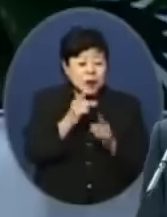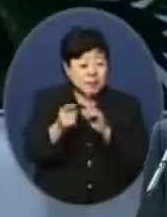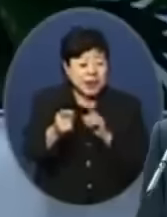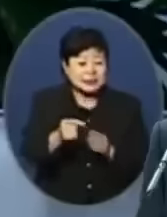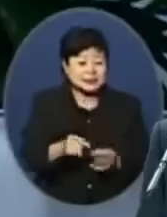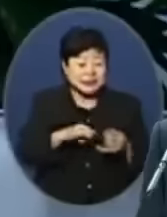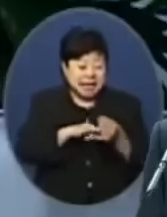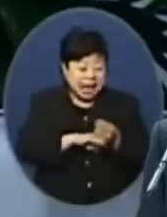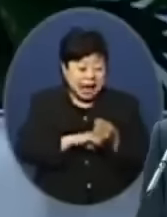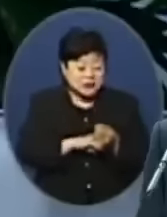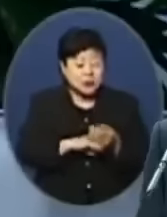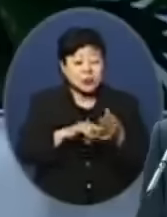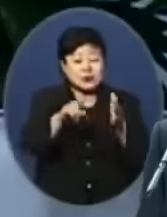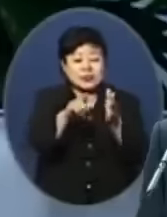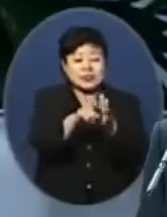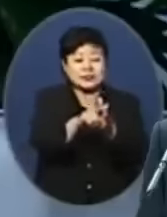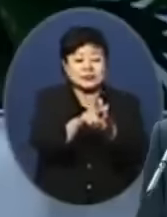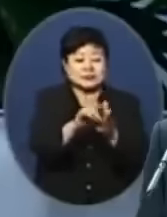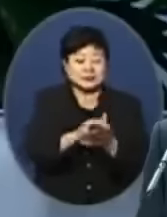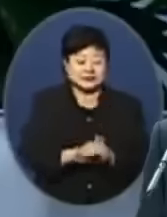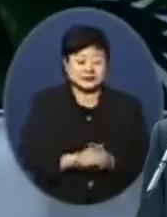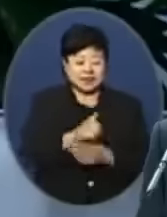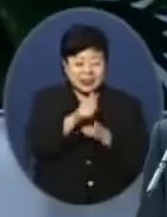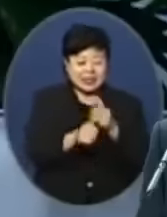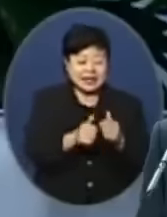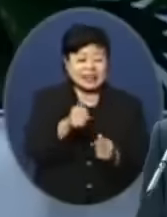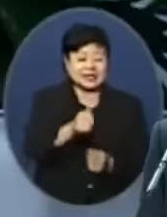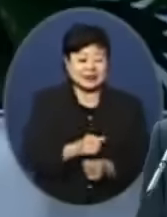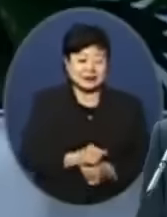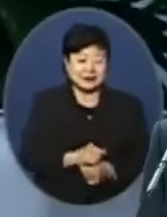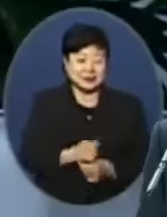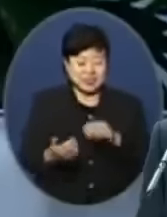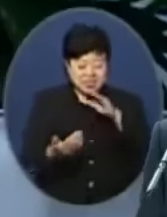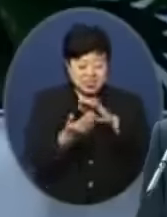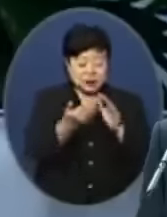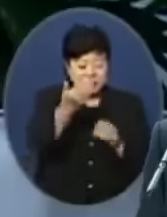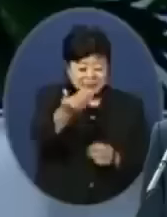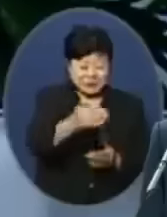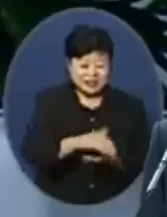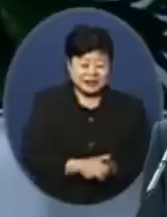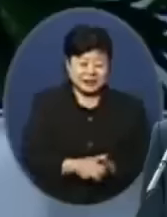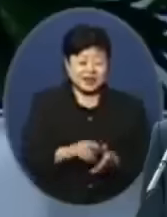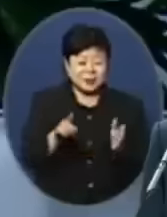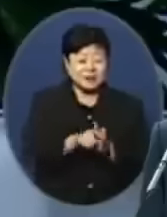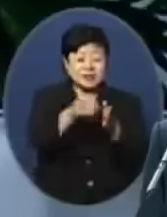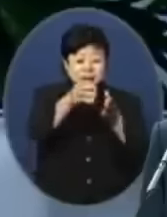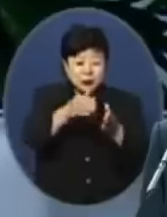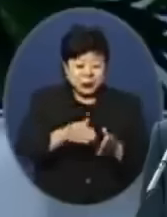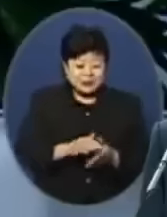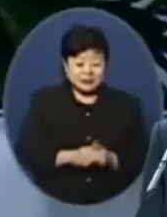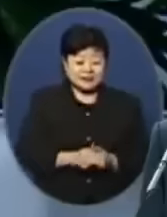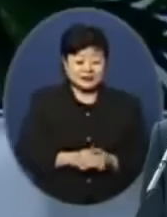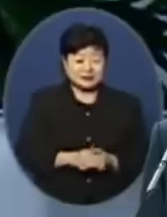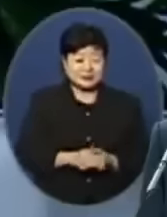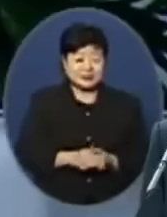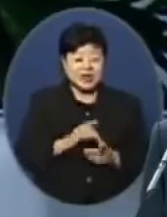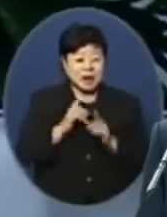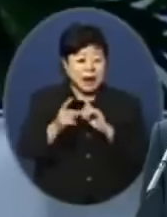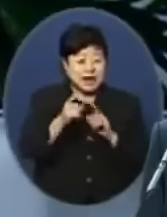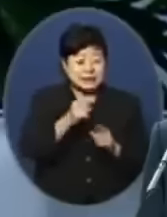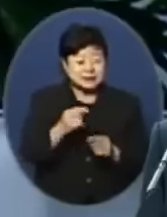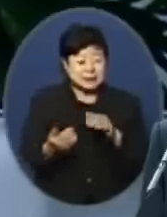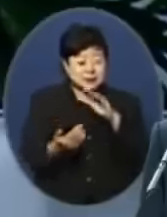말씀의 약속을 믿으면 하나님이 그것을 이루어지게 해주는 것입니다. 믿음을 통해서